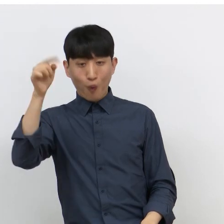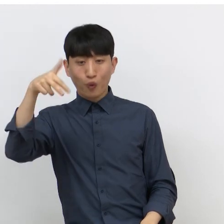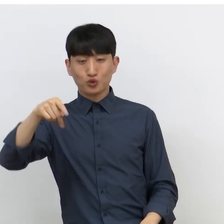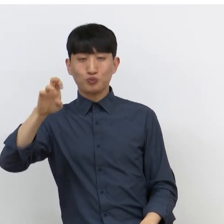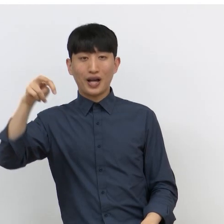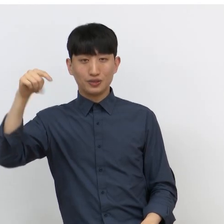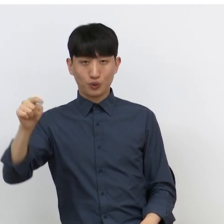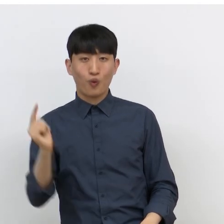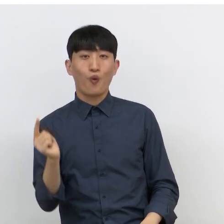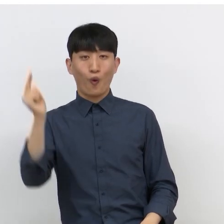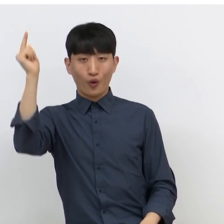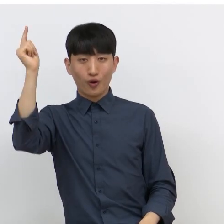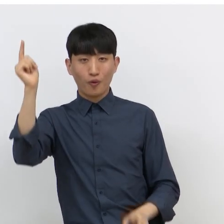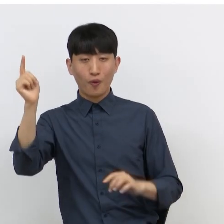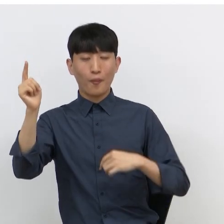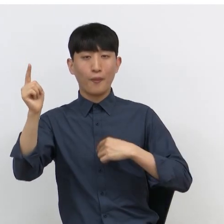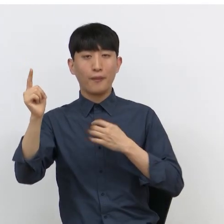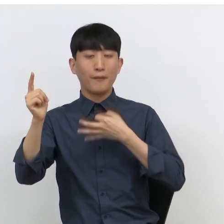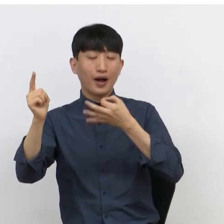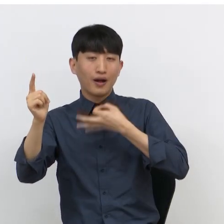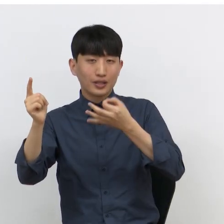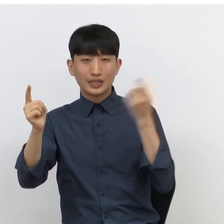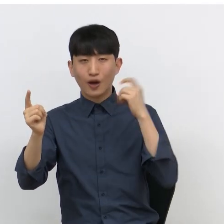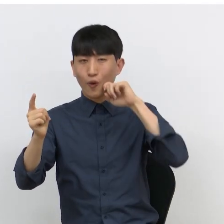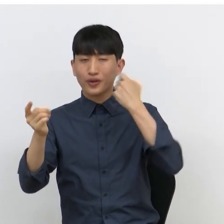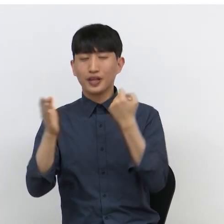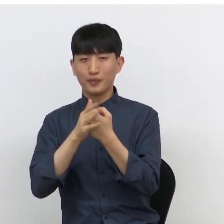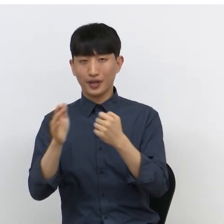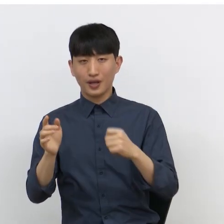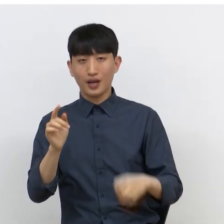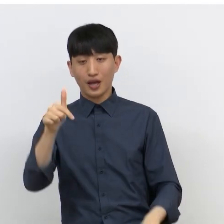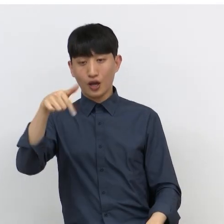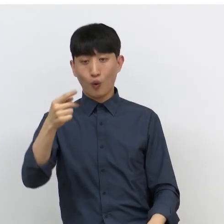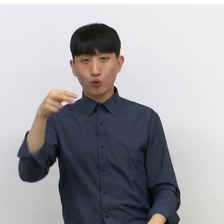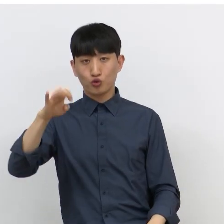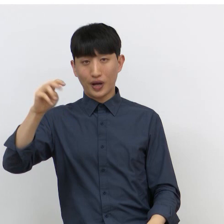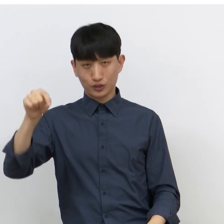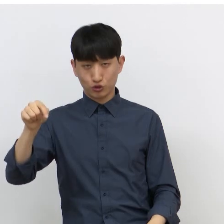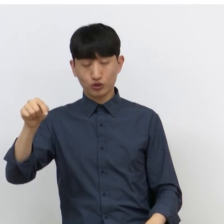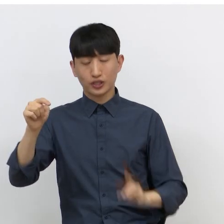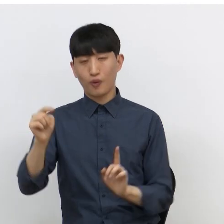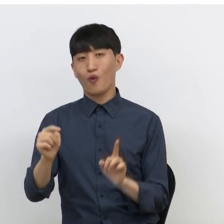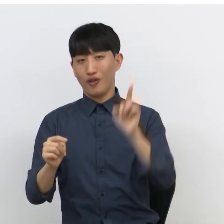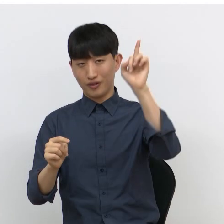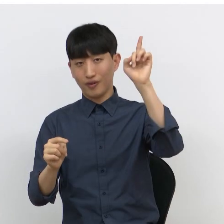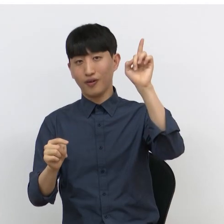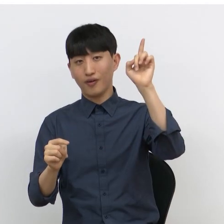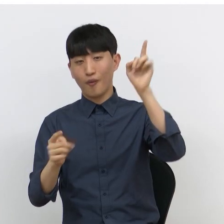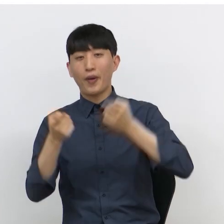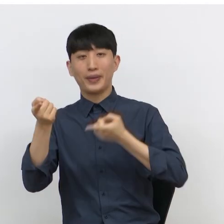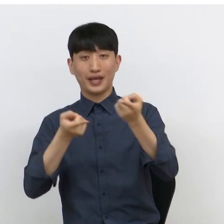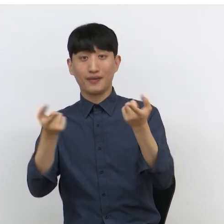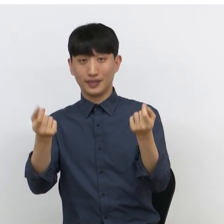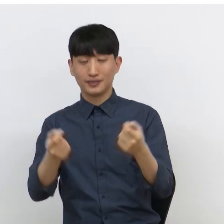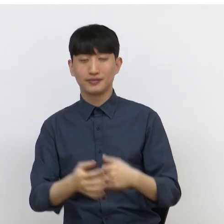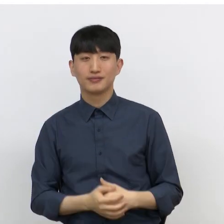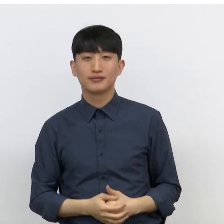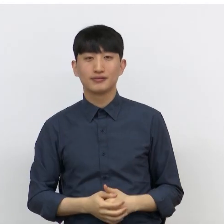듣기, 즉 고주파수 쪽 듣기가 어려우니까 이런 경우는 고주파수에 대한 채널 게인을 올려서 매핑을 한 경우가